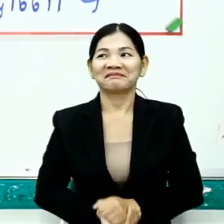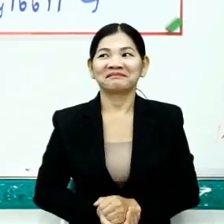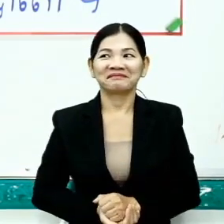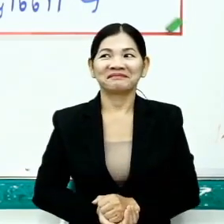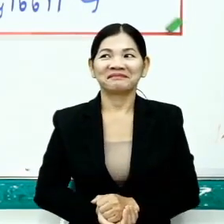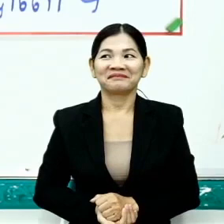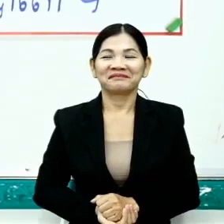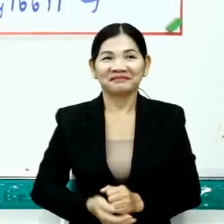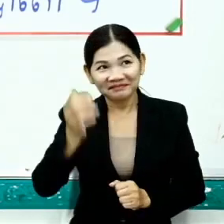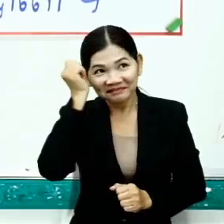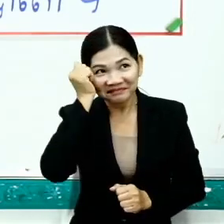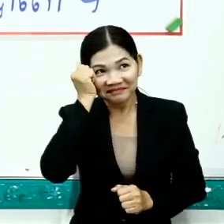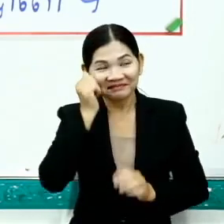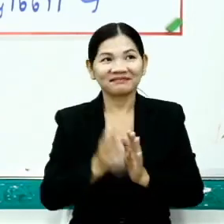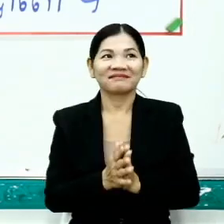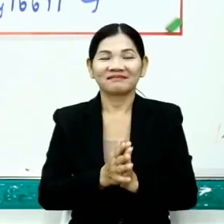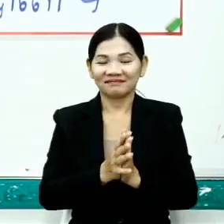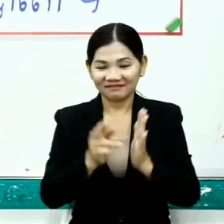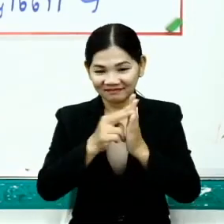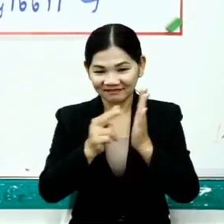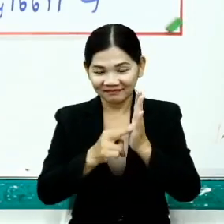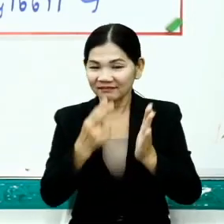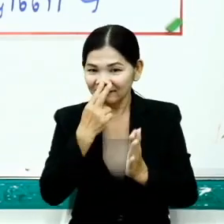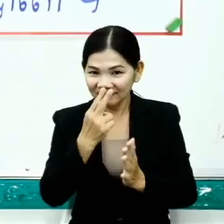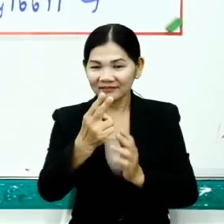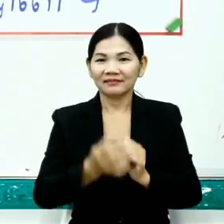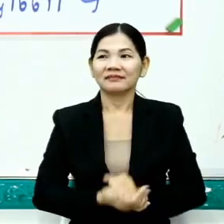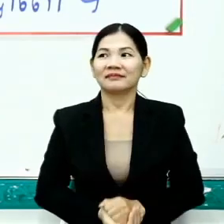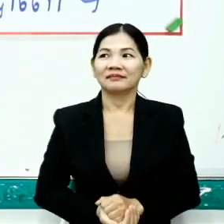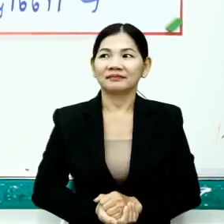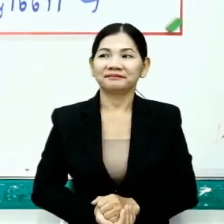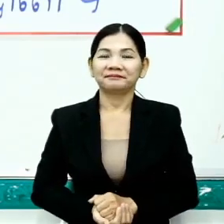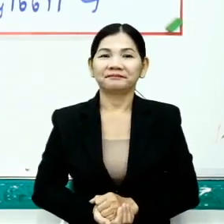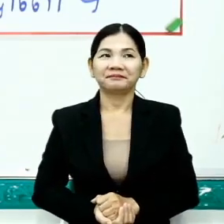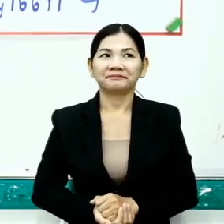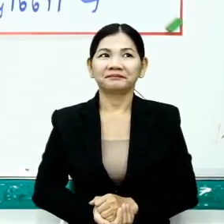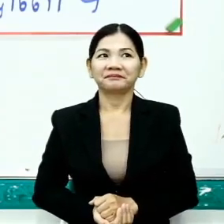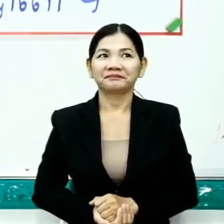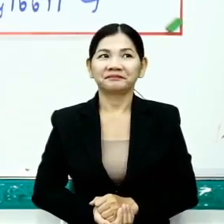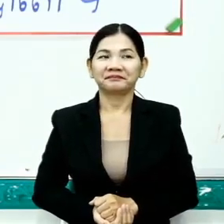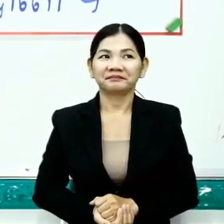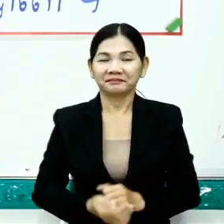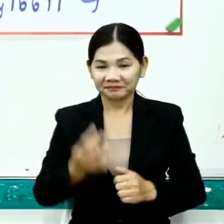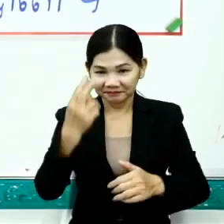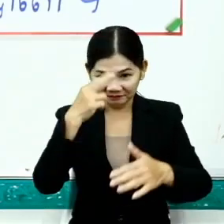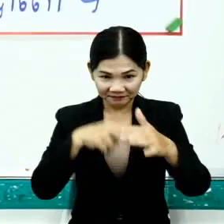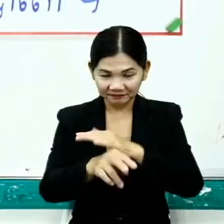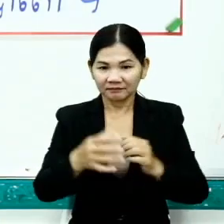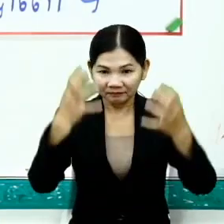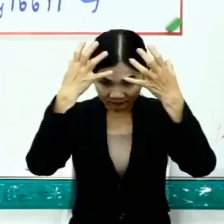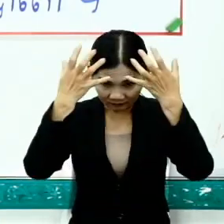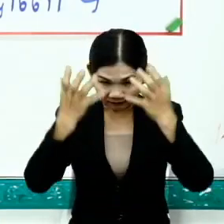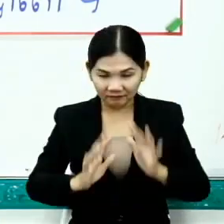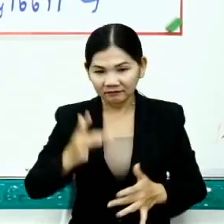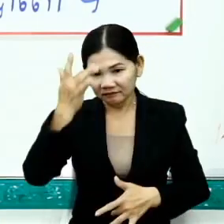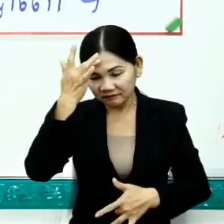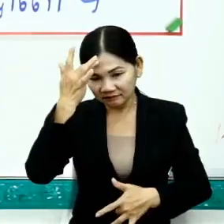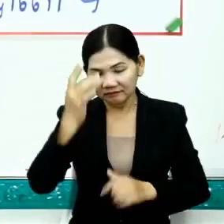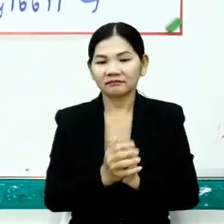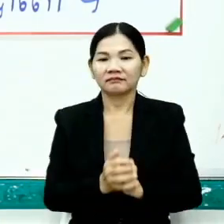ចានៅចាំកូនទុះទាយថាម៉េចកូនប្រាប់អ្នកគ្រូមើលចាកូនទុះទាយថាតោនឹងឈើ